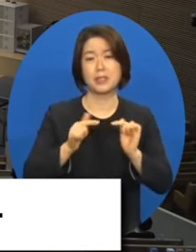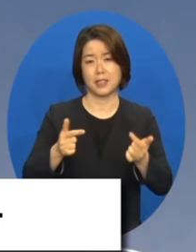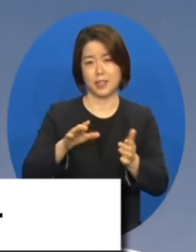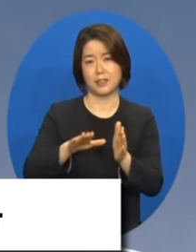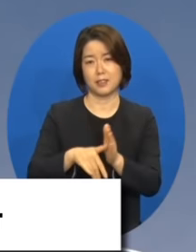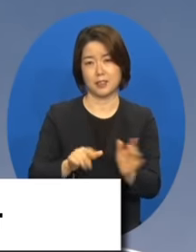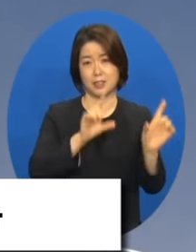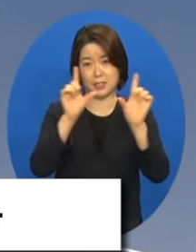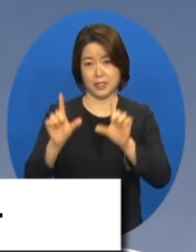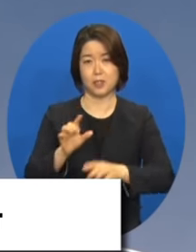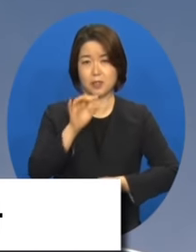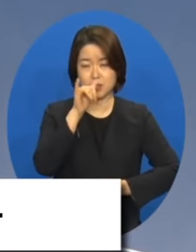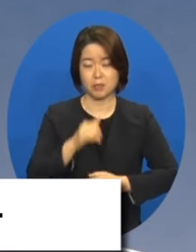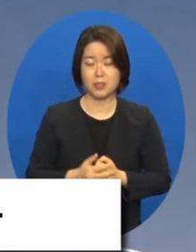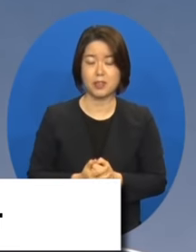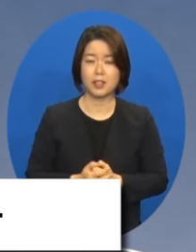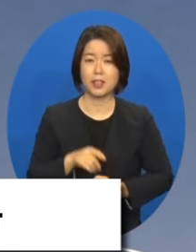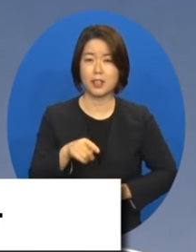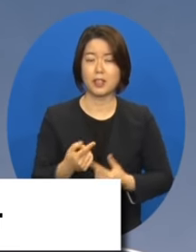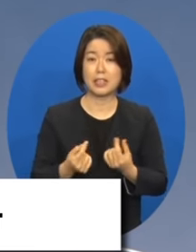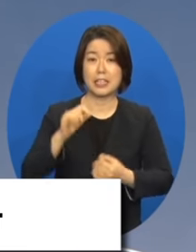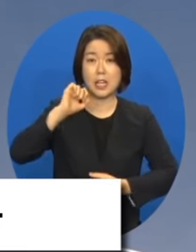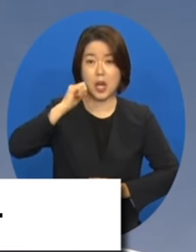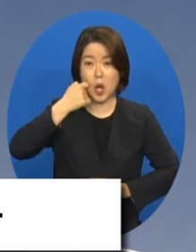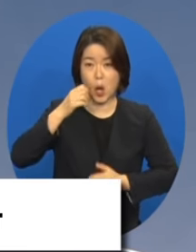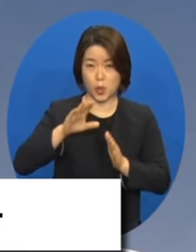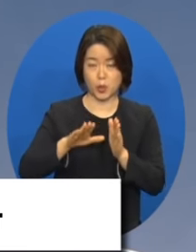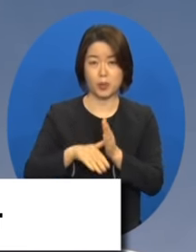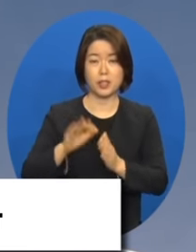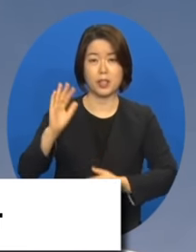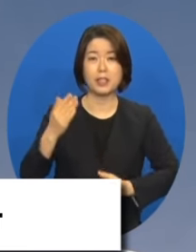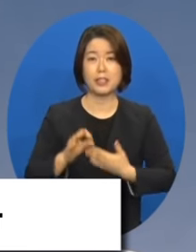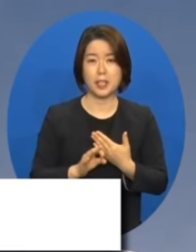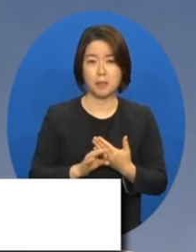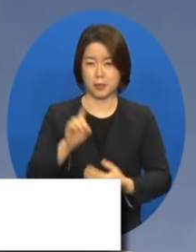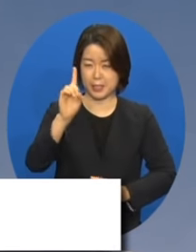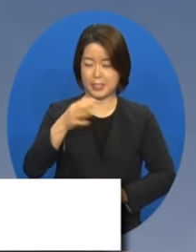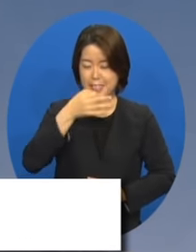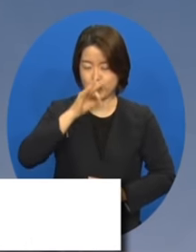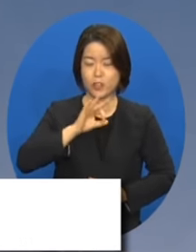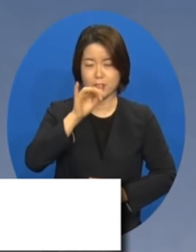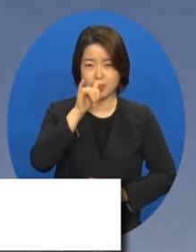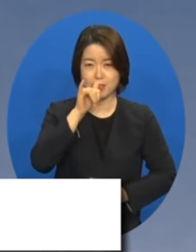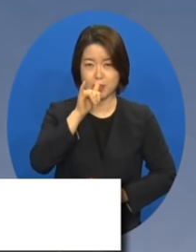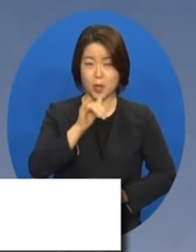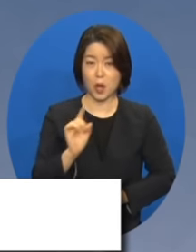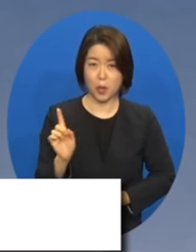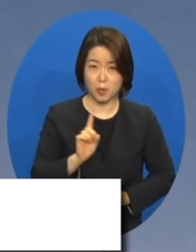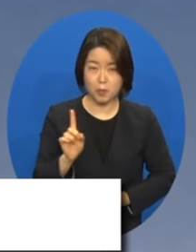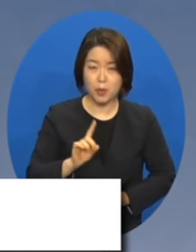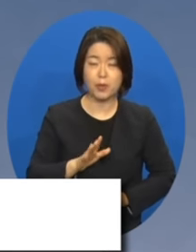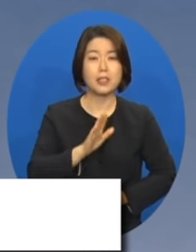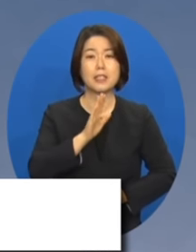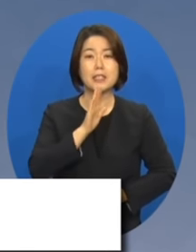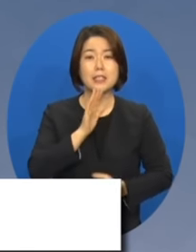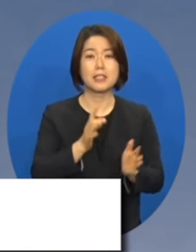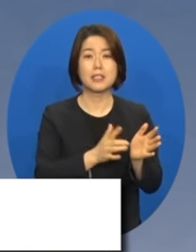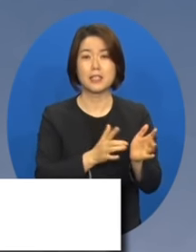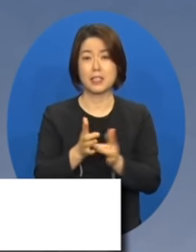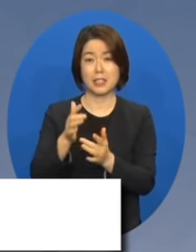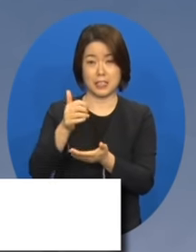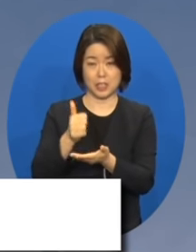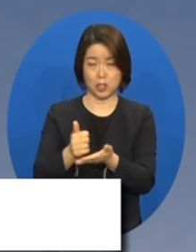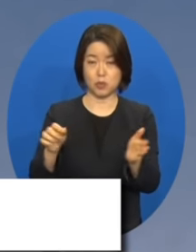이런 어려운 때가 되면 한 가지 유익한 것이 있습니다 그것은 진정으로 예수 믿는 사람이